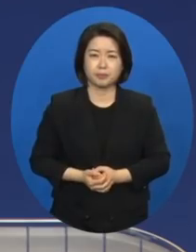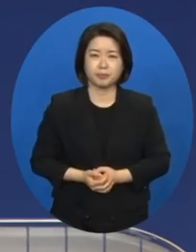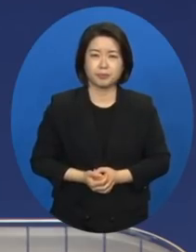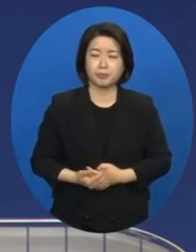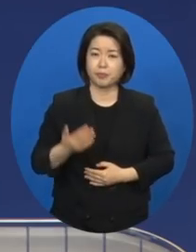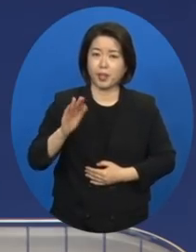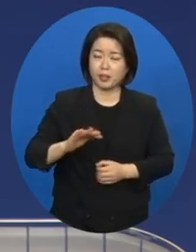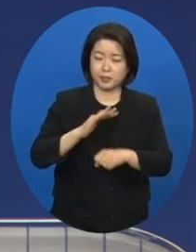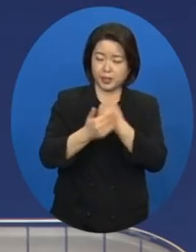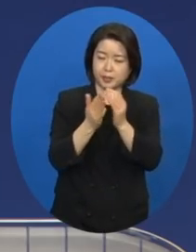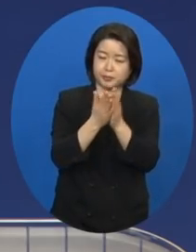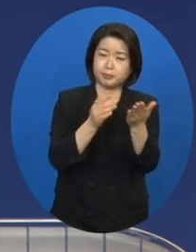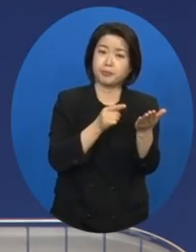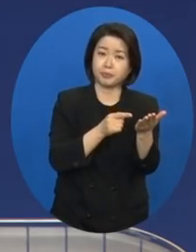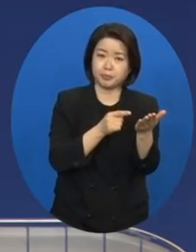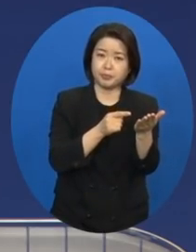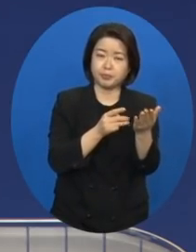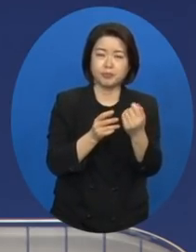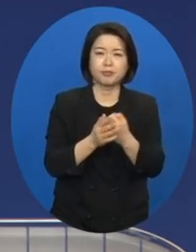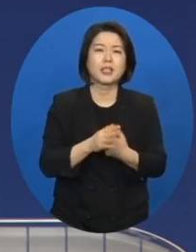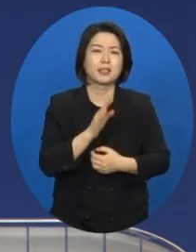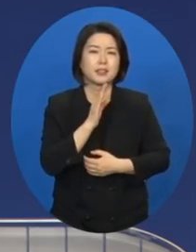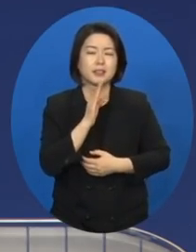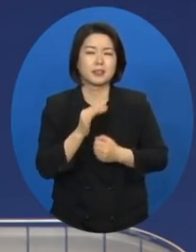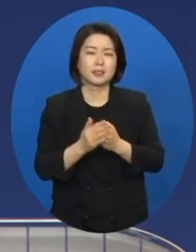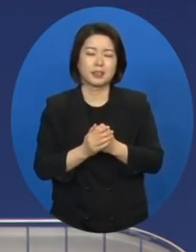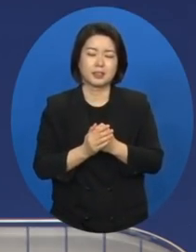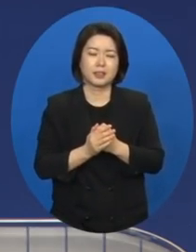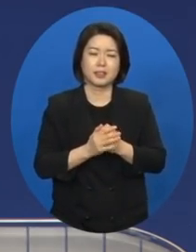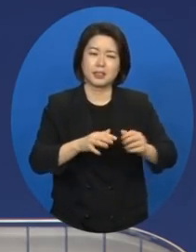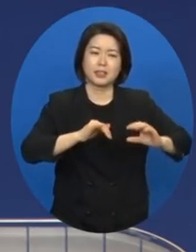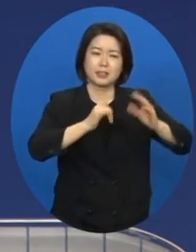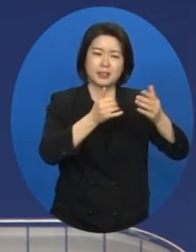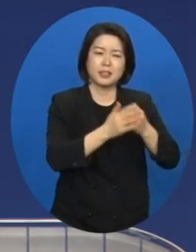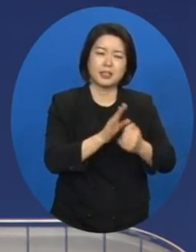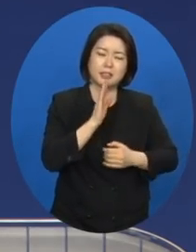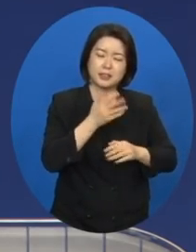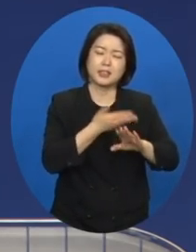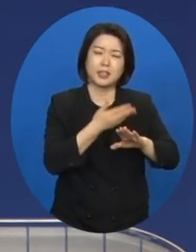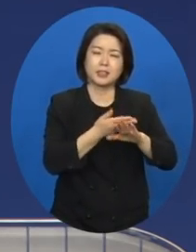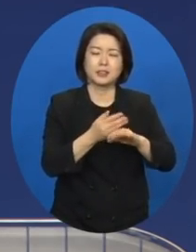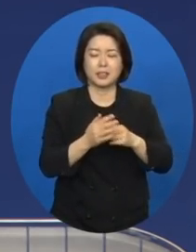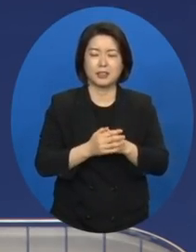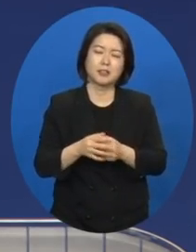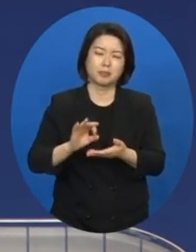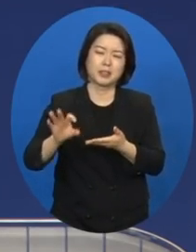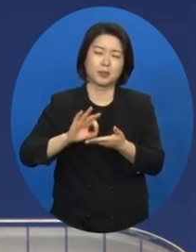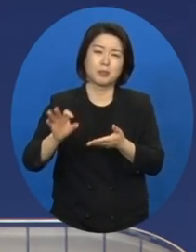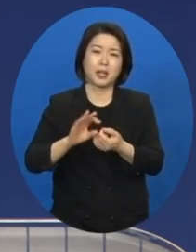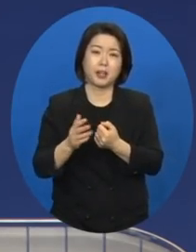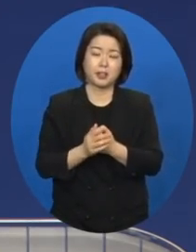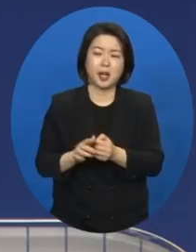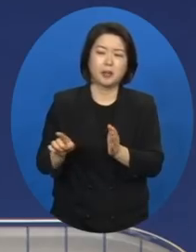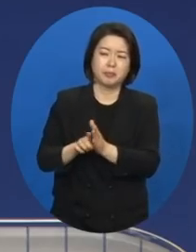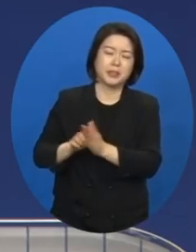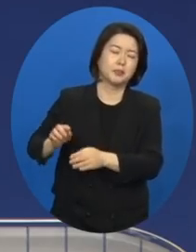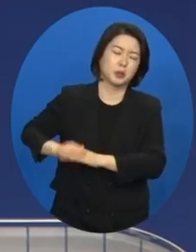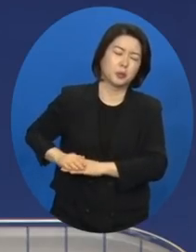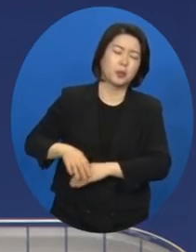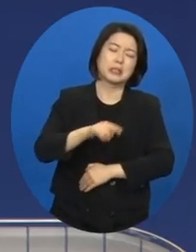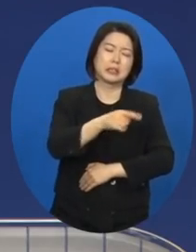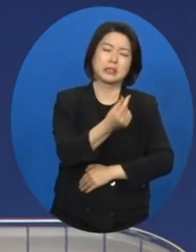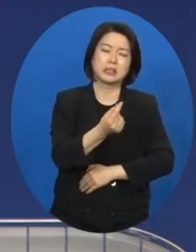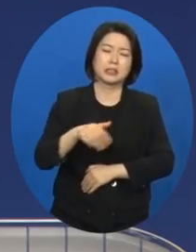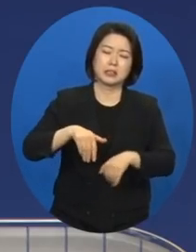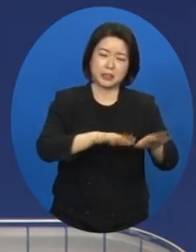그런데 성경은 과연 아 그래 세상 실제는 다르니까 그냥 대충 살아라, 믿음은 그냥 그렇다는 거지